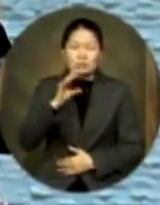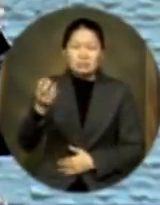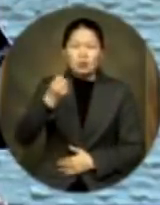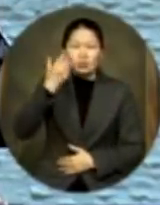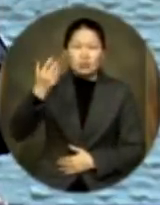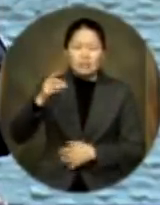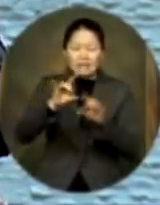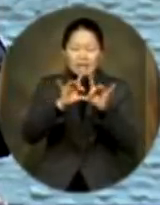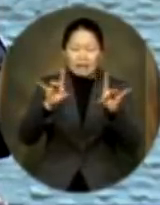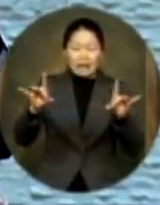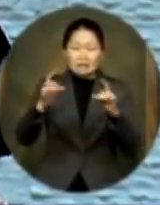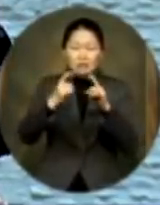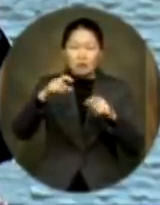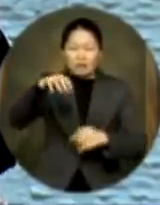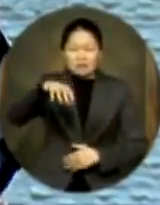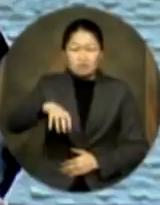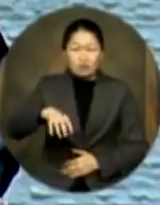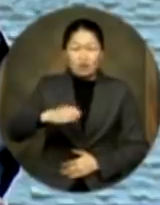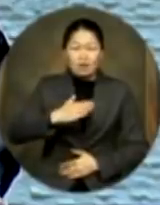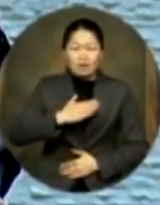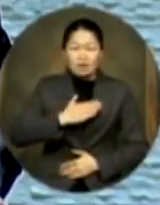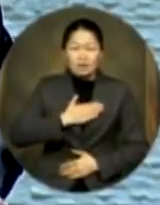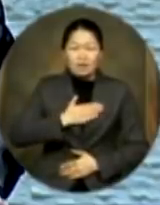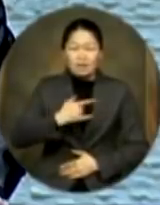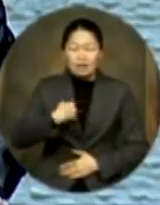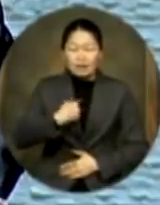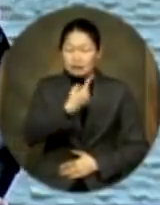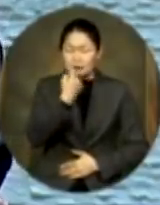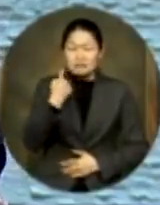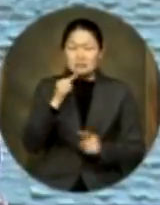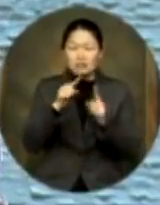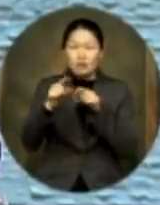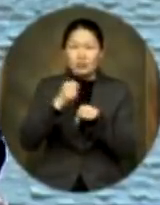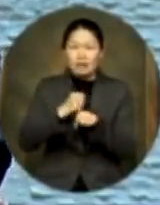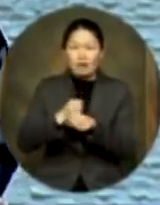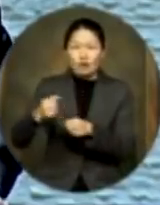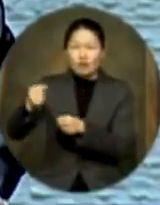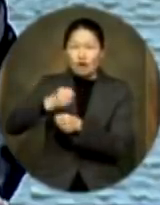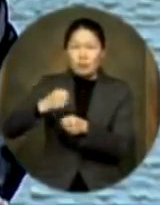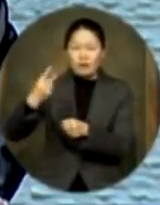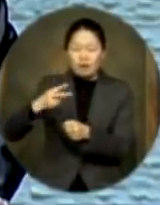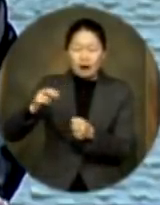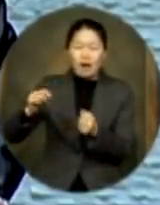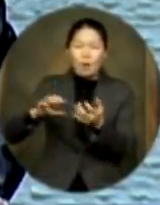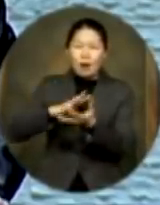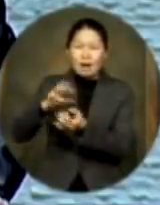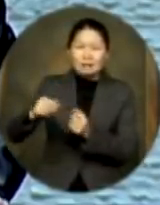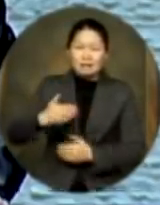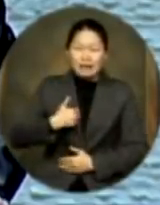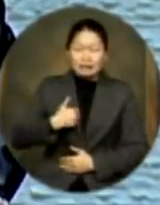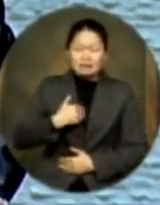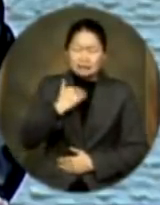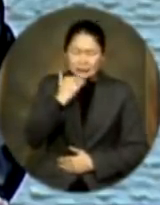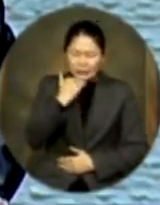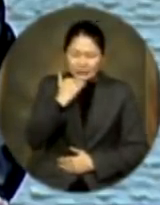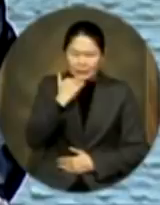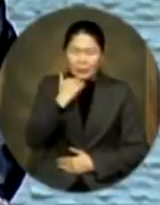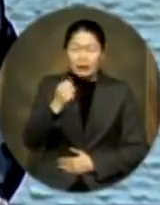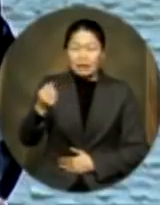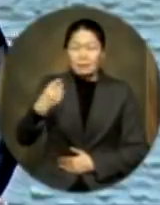각 성에서 내게 증언 하여 결 밖과 환란이 나를 기다린다 하시나